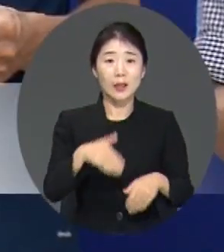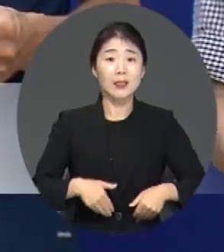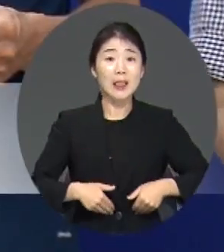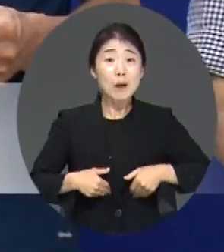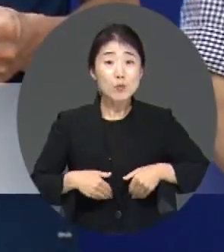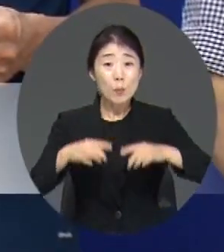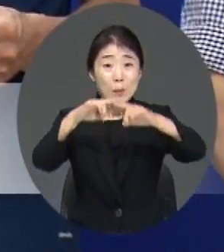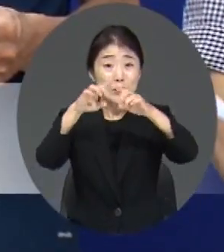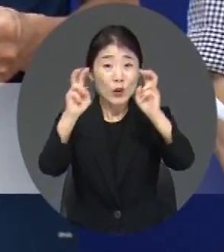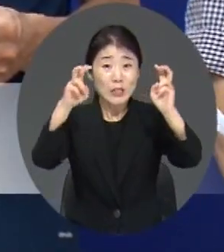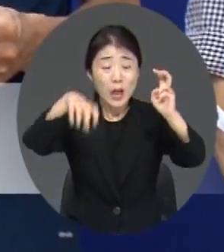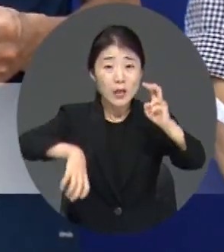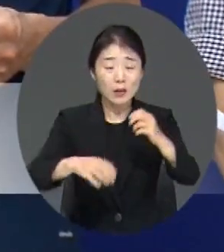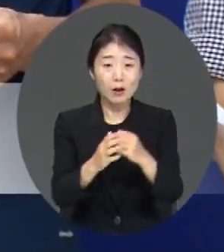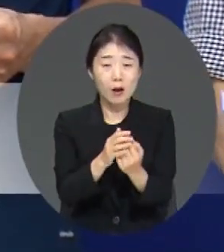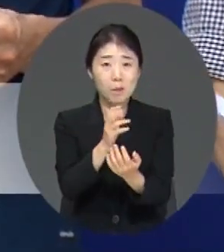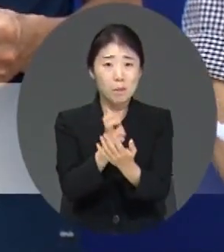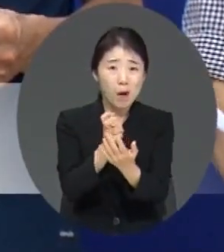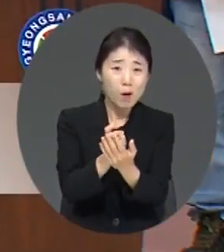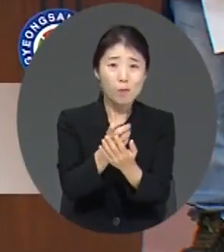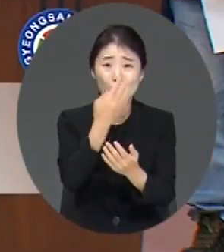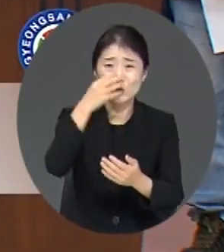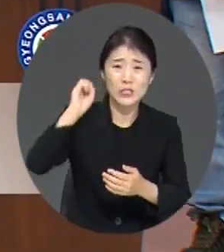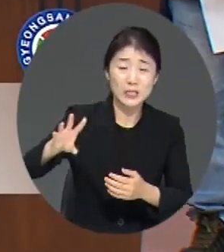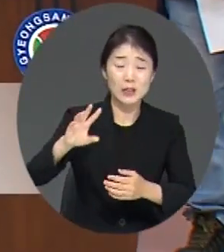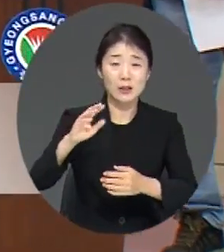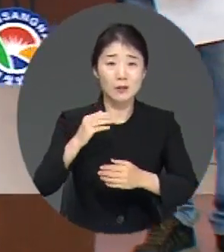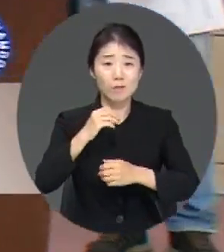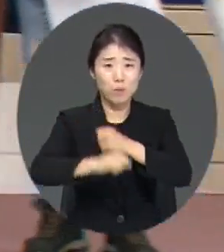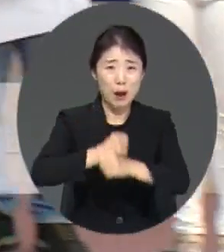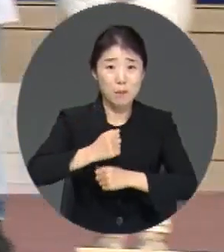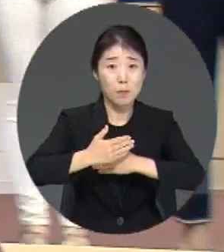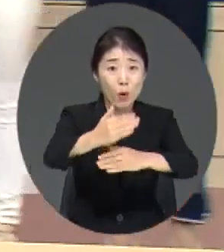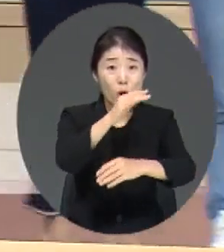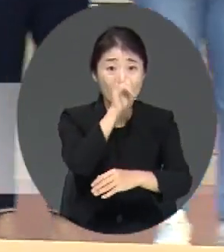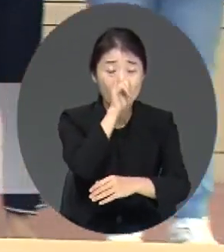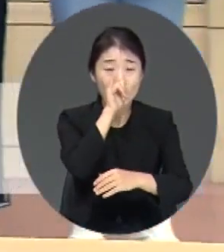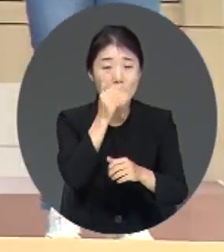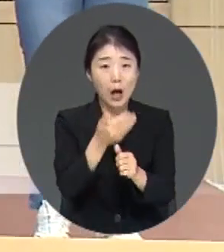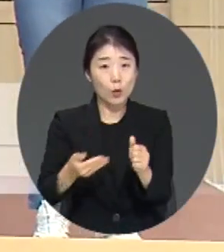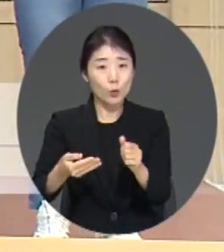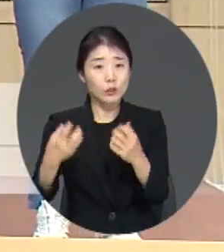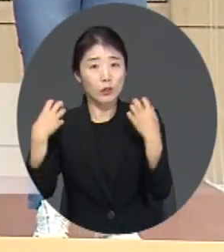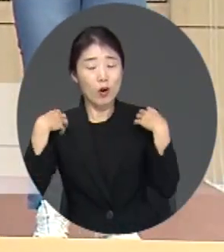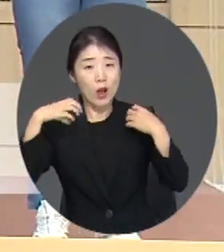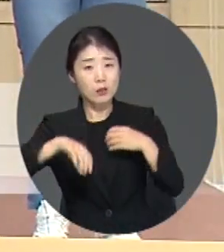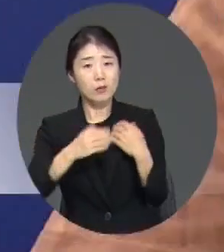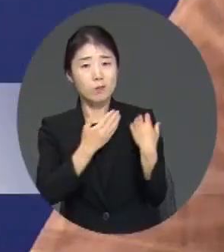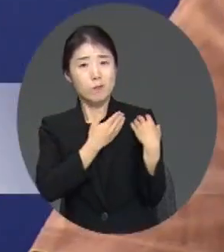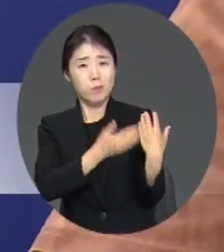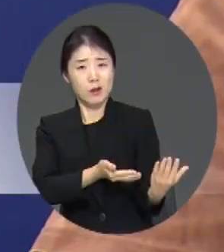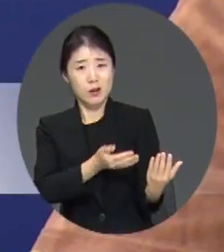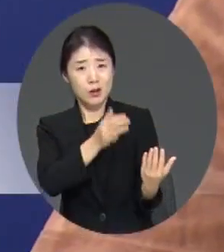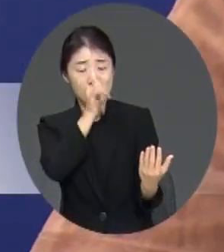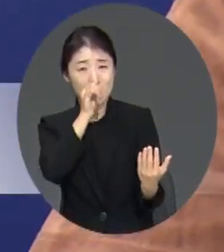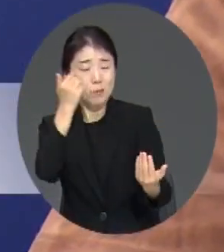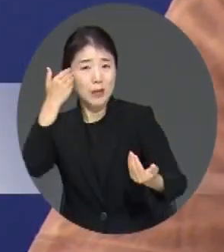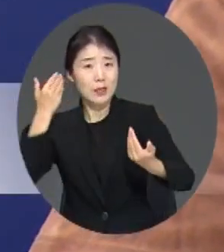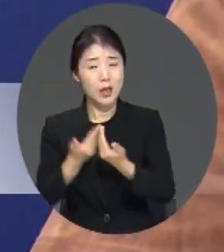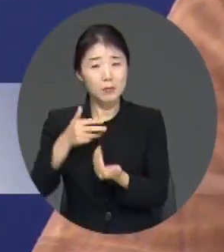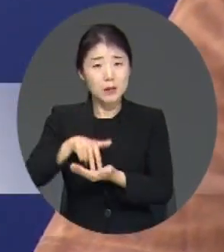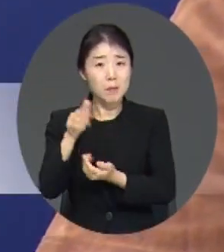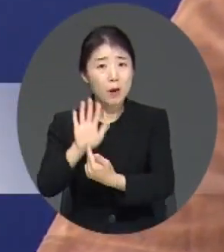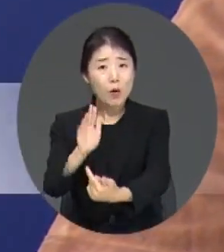무시하고 건설을 시도하고 있고 하동군도 발전소 허가 권한이 국가에 있다는 이유로 명확한 반대 입장을 밝히고 있지